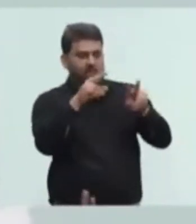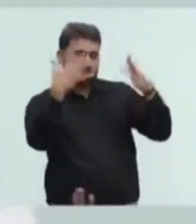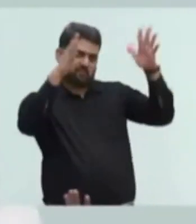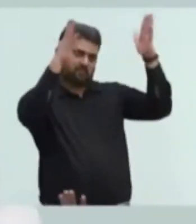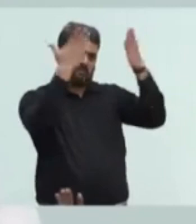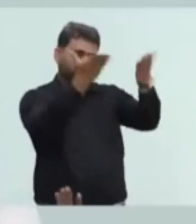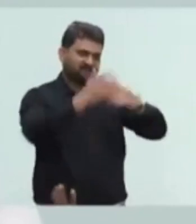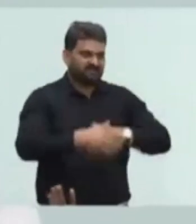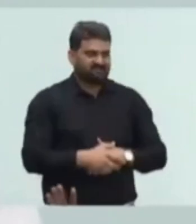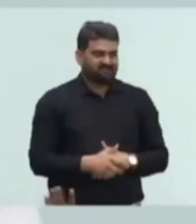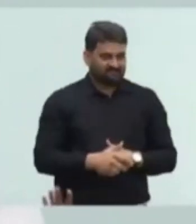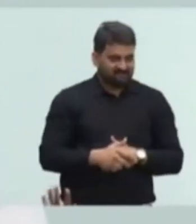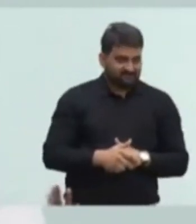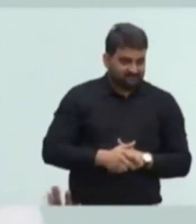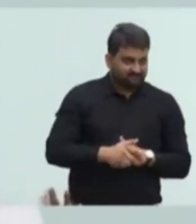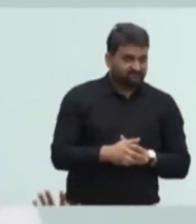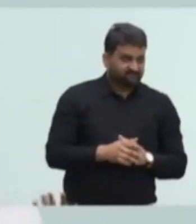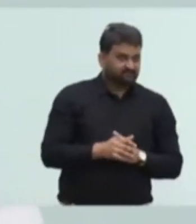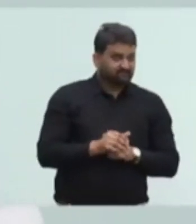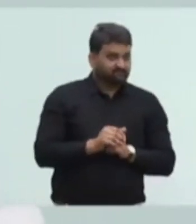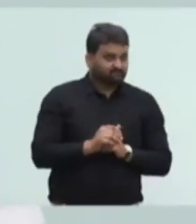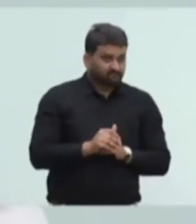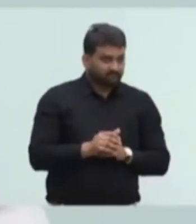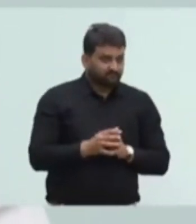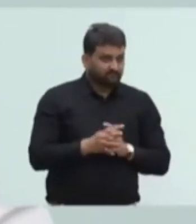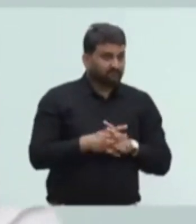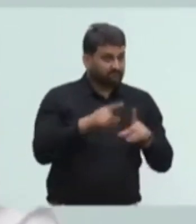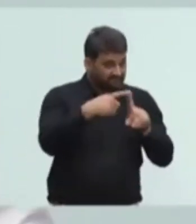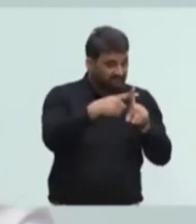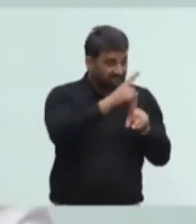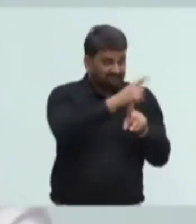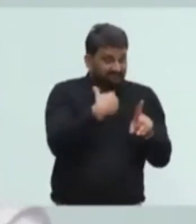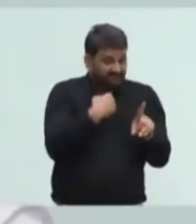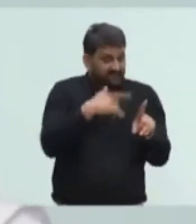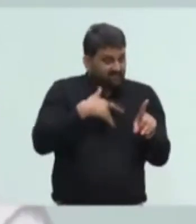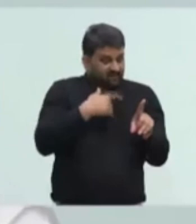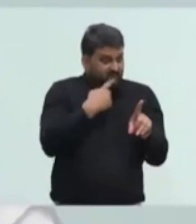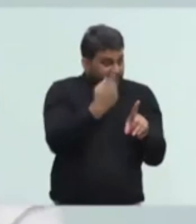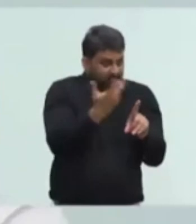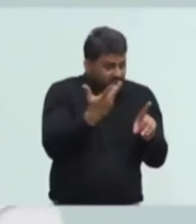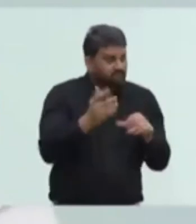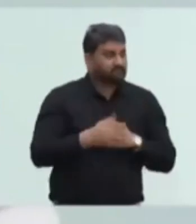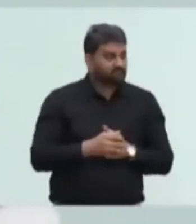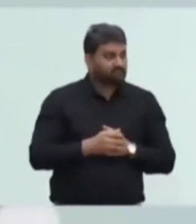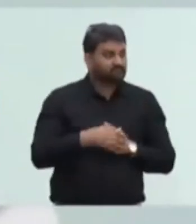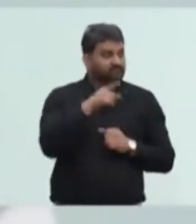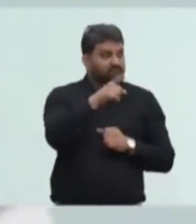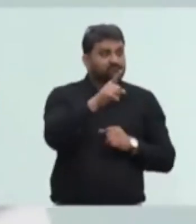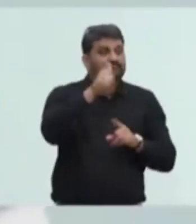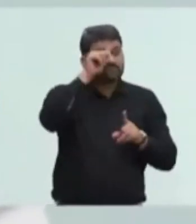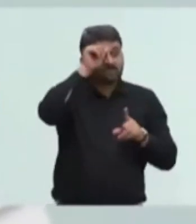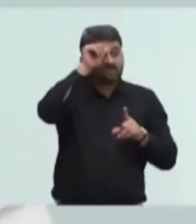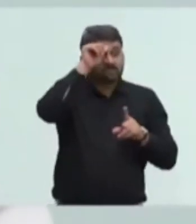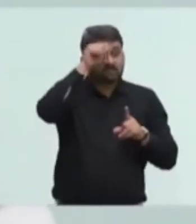प्रेरित करती है हां जी के साथ ही मेरा मानना है कि